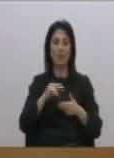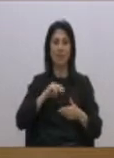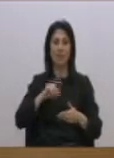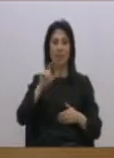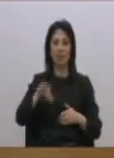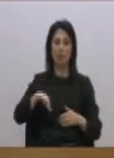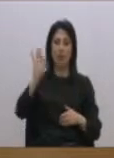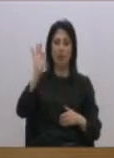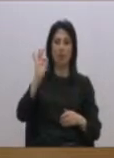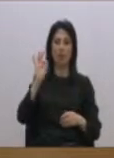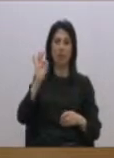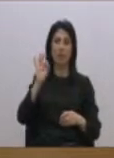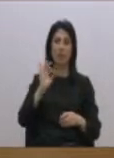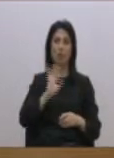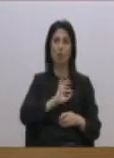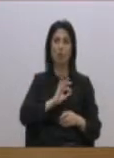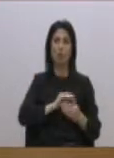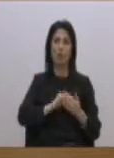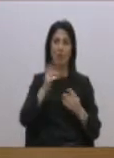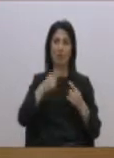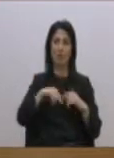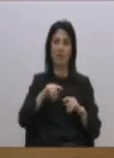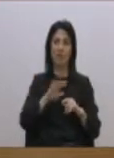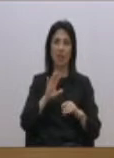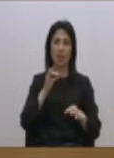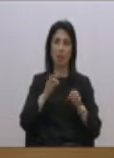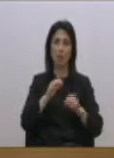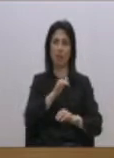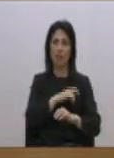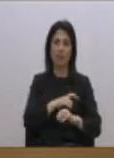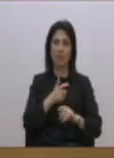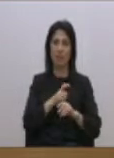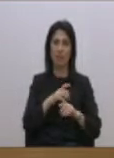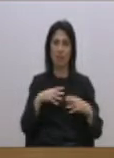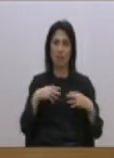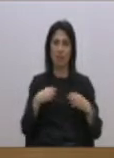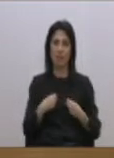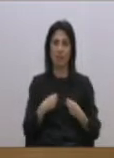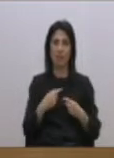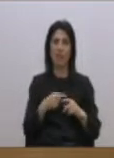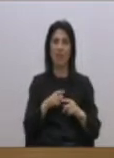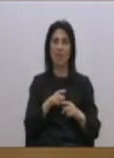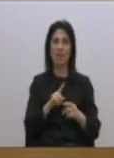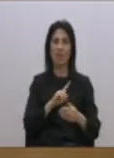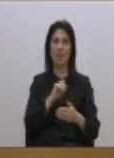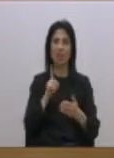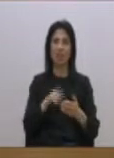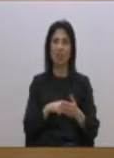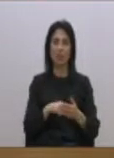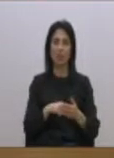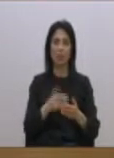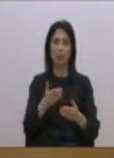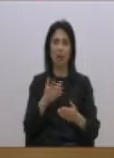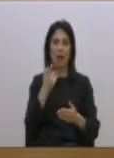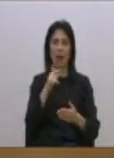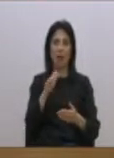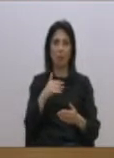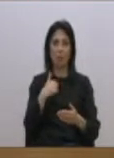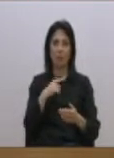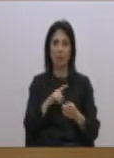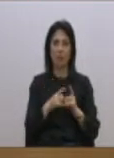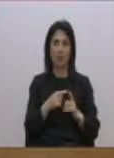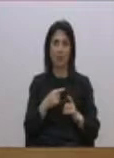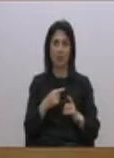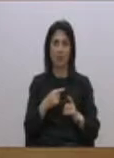თანამშრომელი იუსტიციის უმაღლეს საბჭოს არამოსამართლე წევრად. ძალიან სამწუხაროა და ეს შეკითხვა, რომელიც არამხოლოდ მე რამეთ